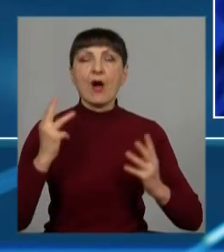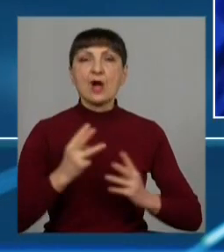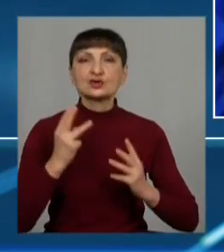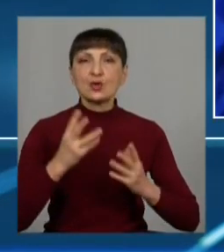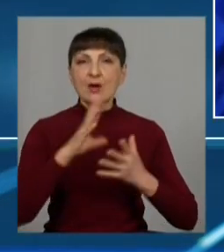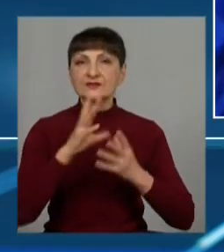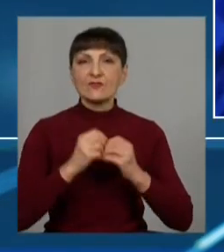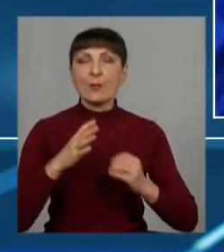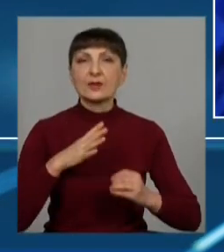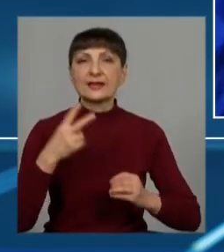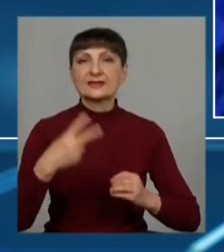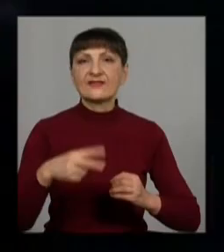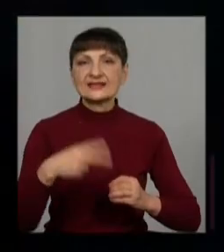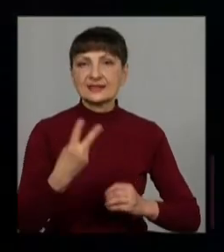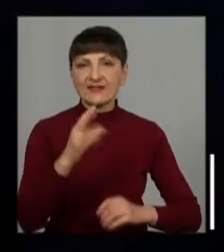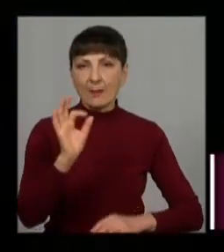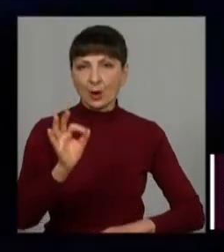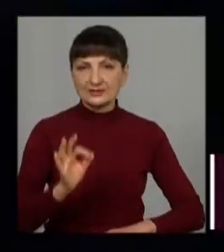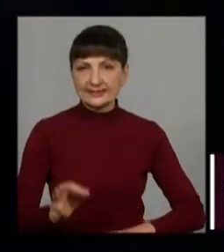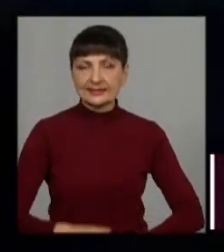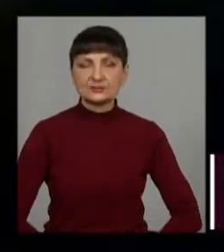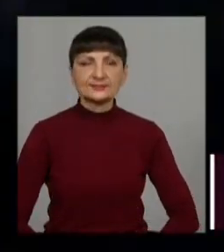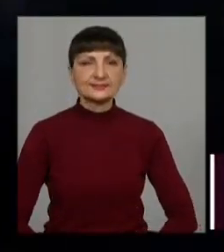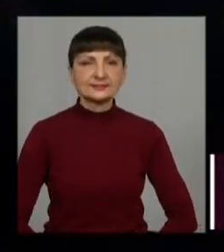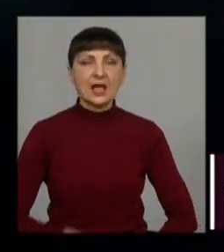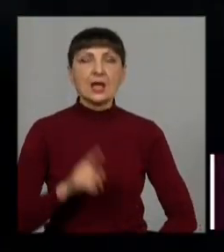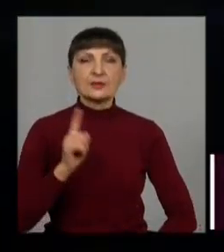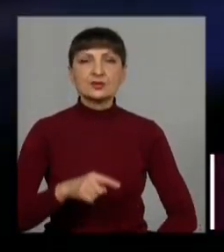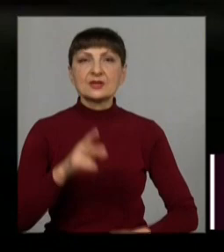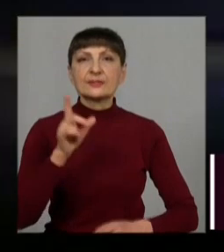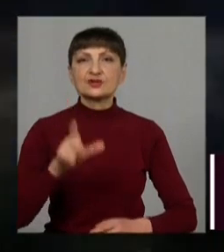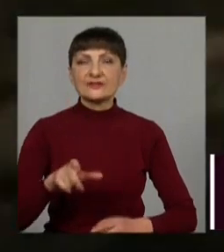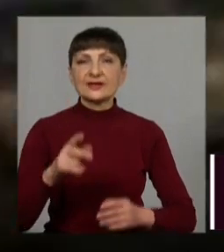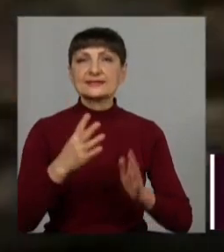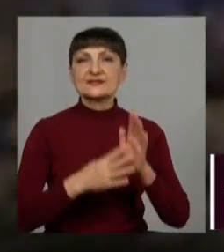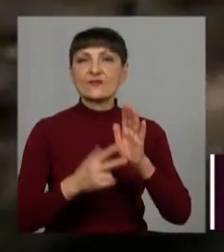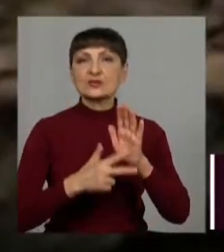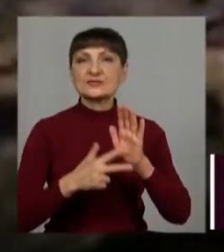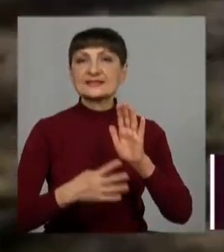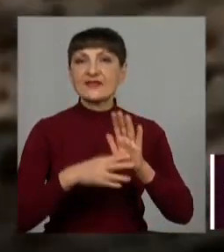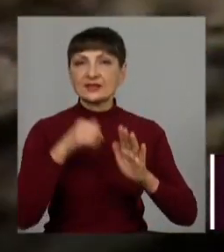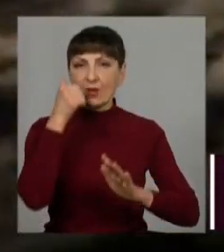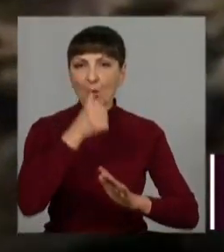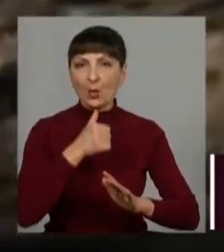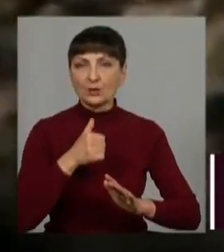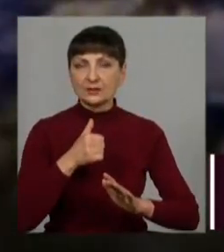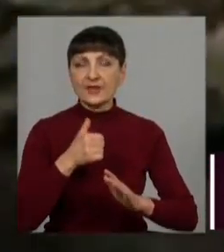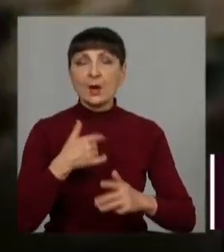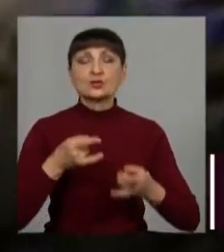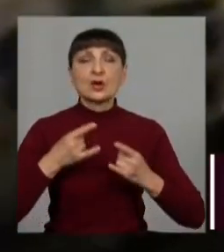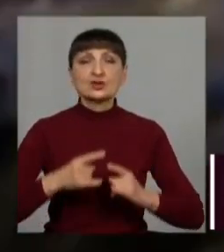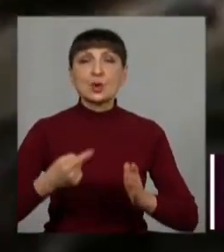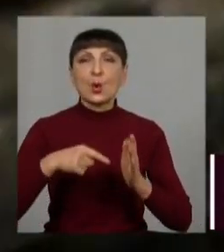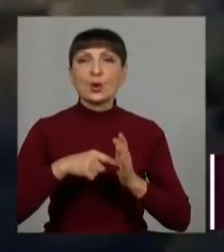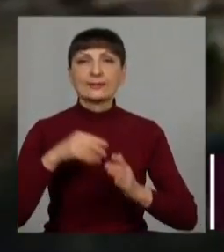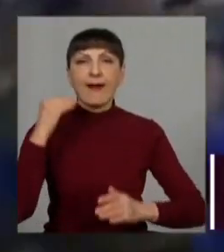составил 22 процента между тем пациент 1989 года рождения уроженец города актобе